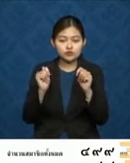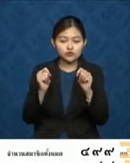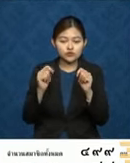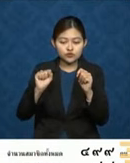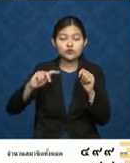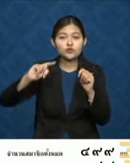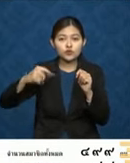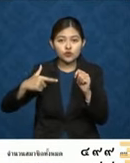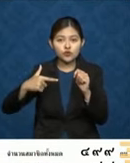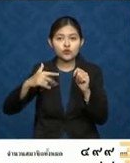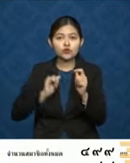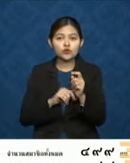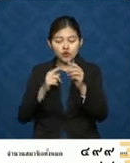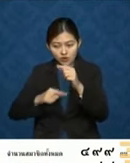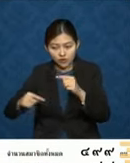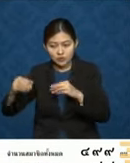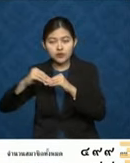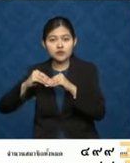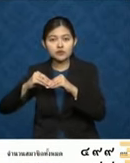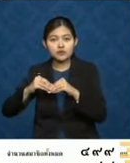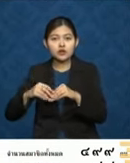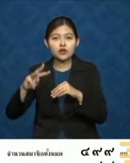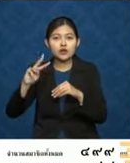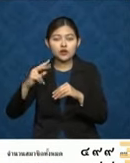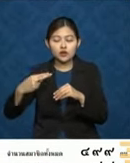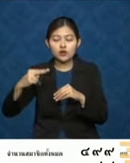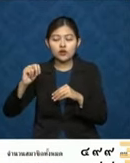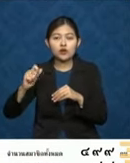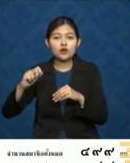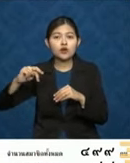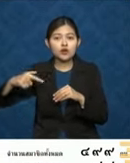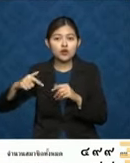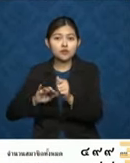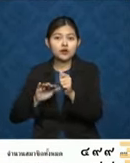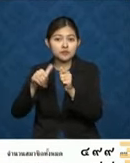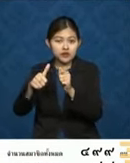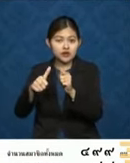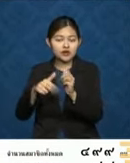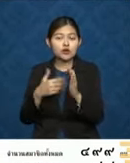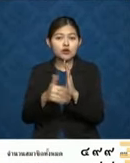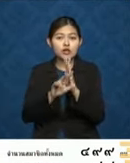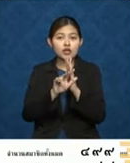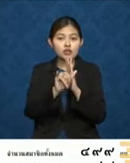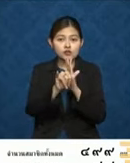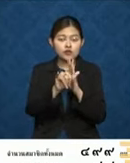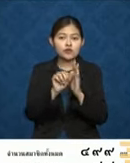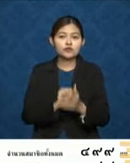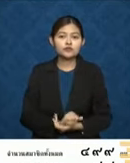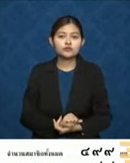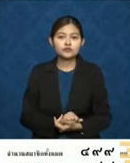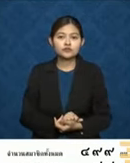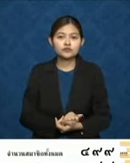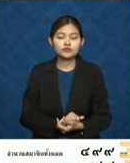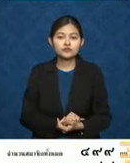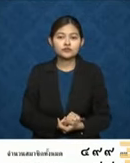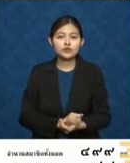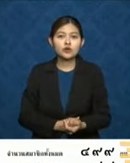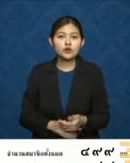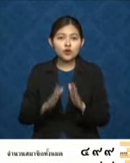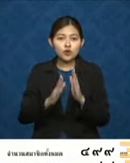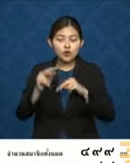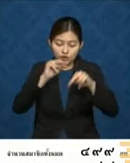แล้วก็พวกมาอีกคือตำบลหนองคูของอำเภอเมืองจังหวัดยโสธรนะครับผู้ที่ดูแล